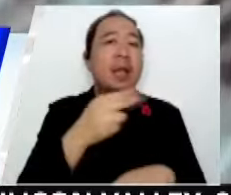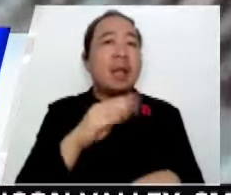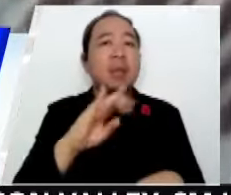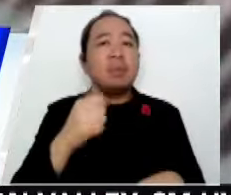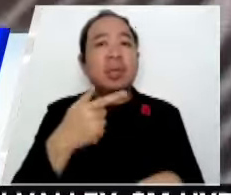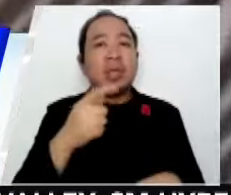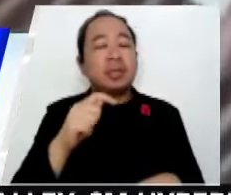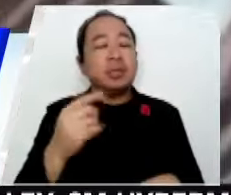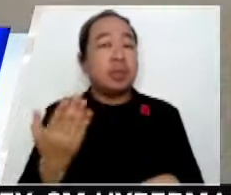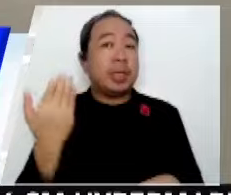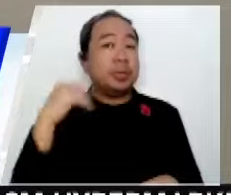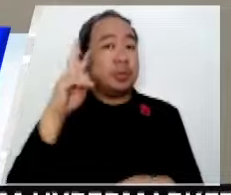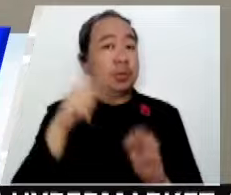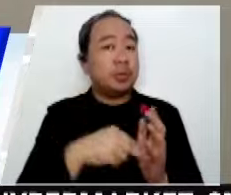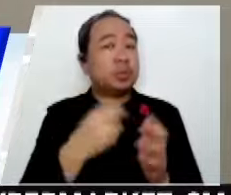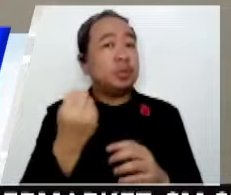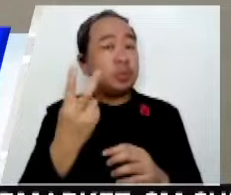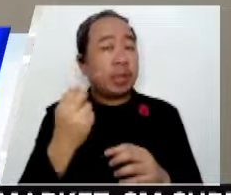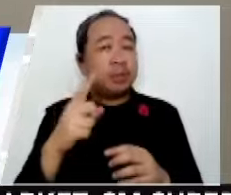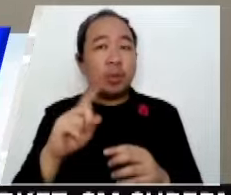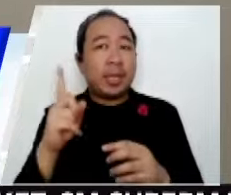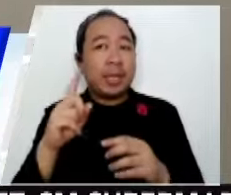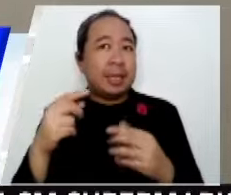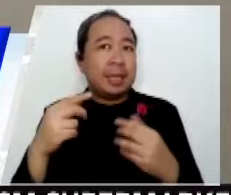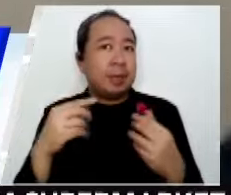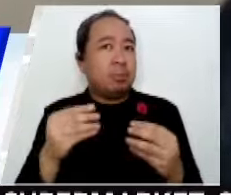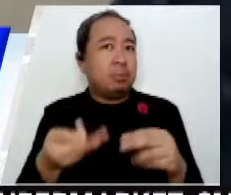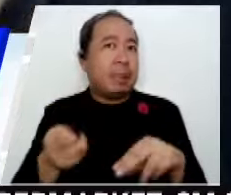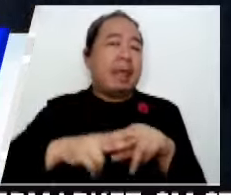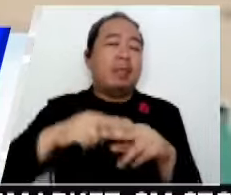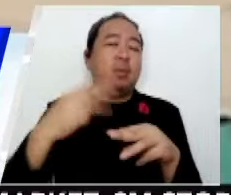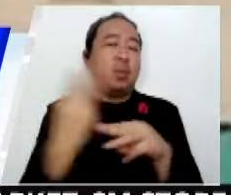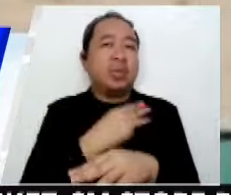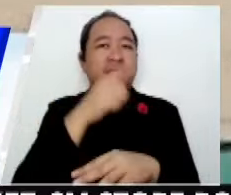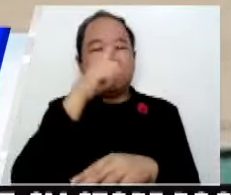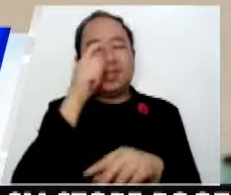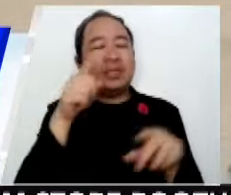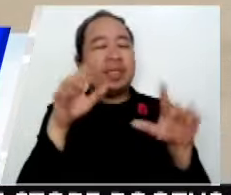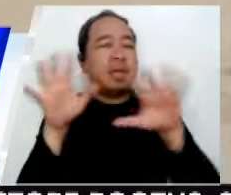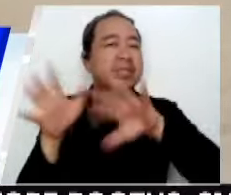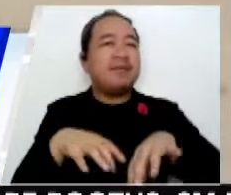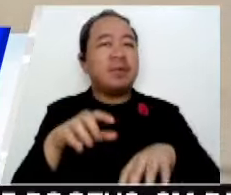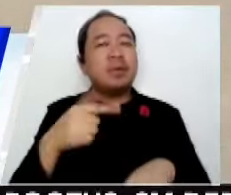was enhanced by Typhoon Henner. Nakapagtala ito ng around